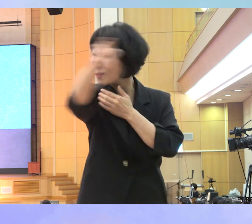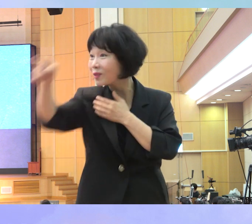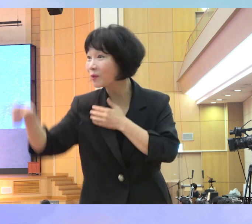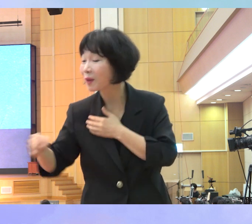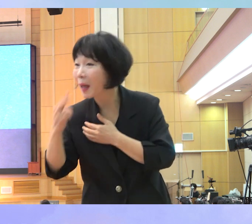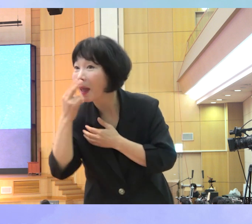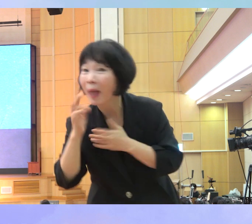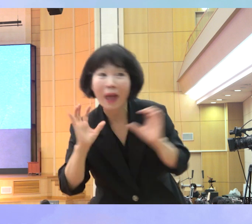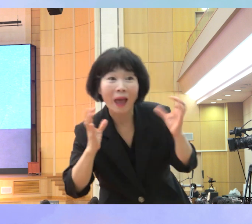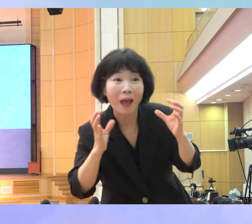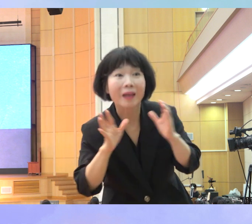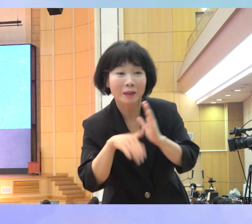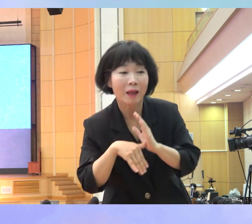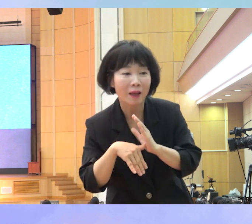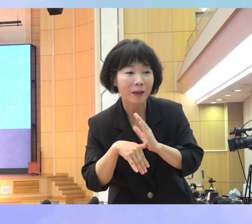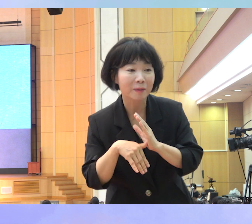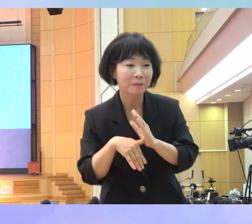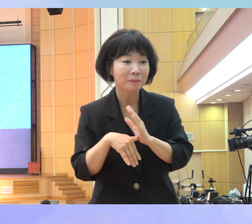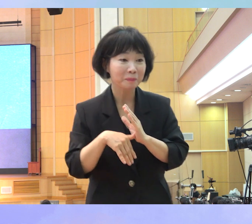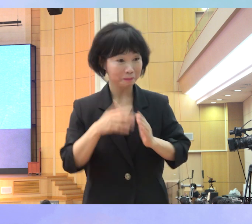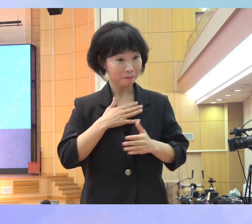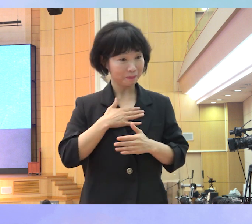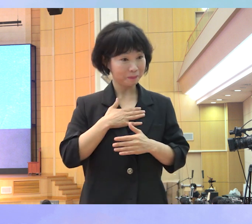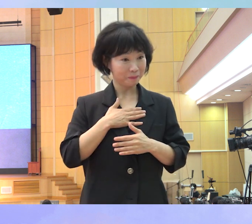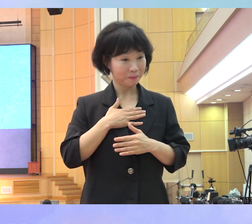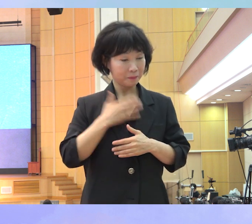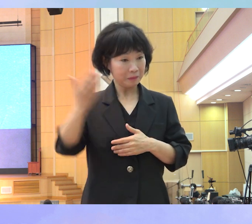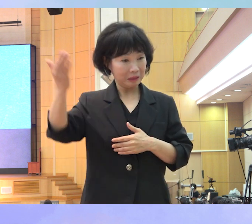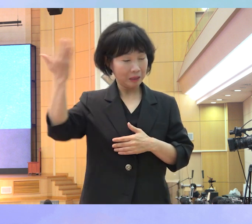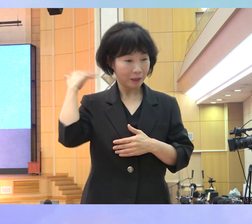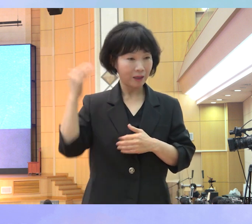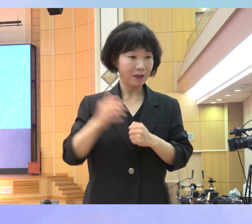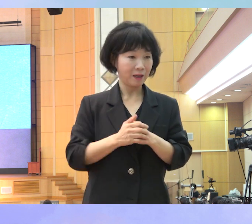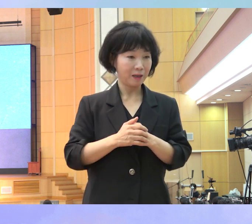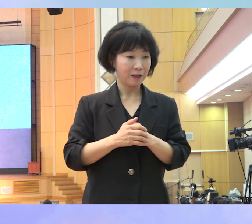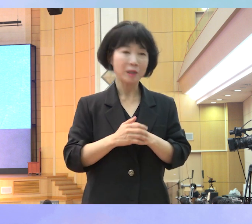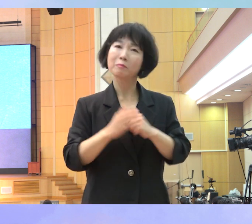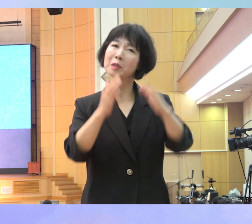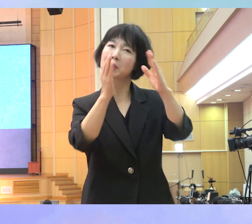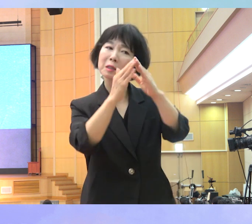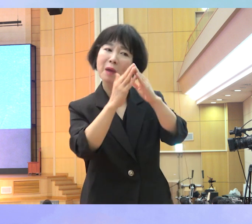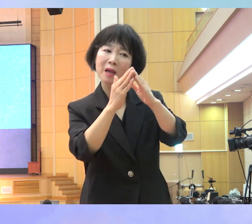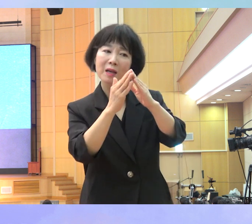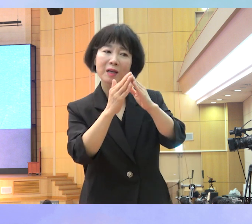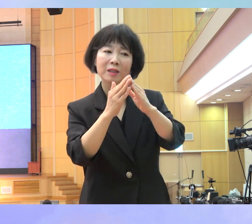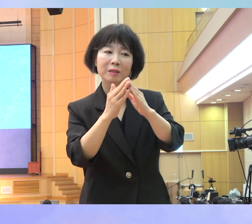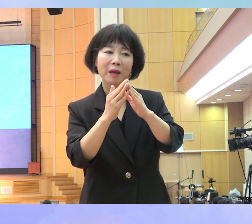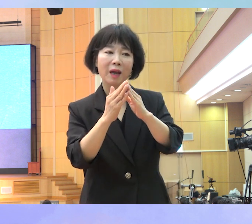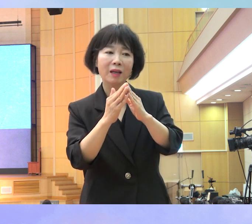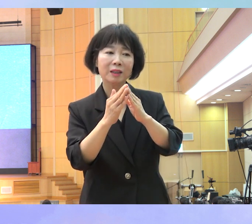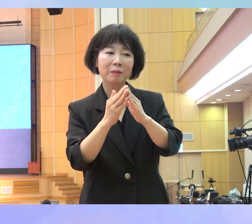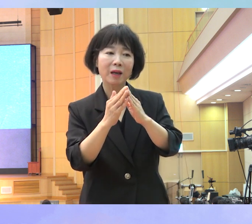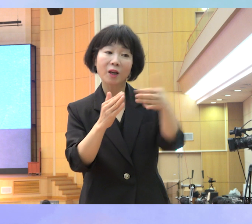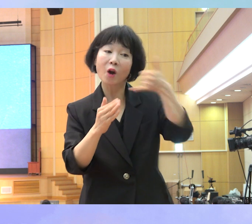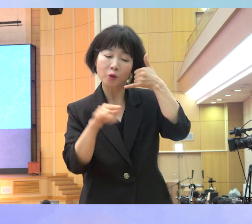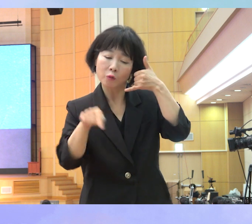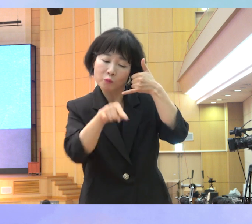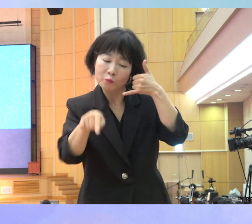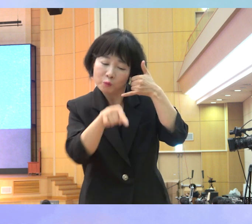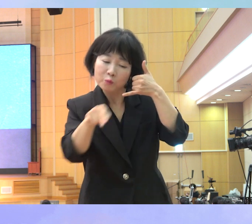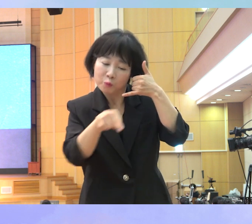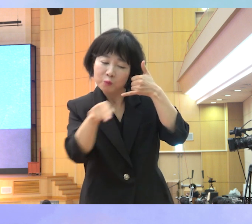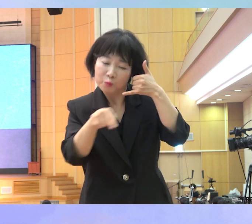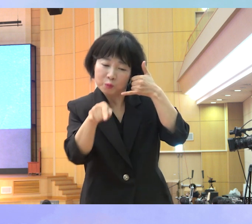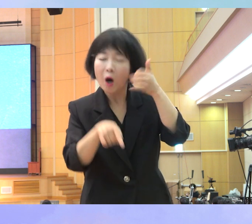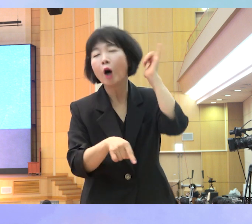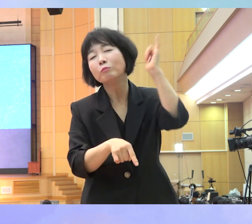한다고 해도 예를 들어서 이런 거 있잖아요. 예전에는 이제 집 전화번호가 있었으니까, 집 전화가 있으니까 전화해서 이제 어른이랑 통화를